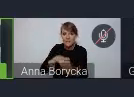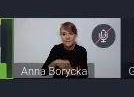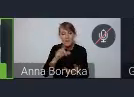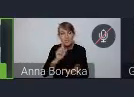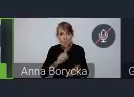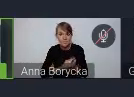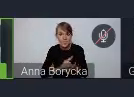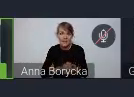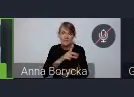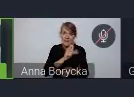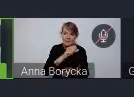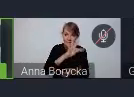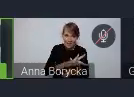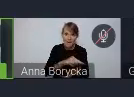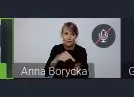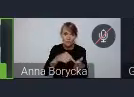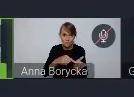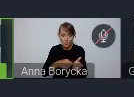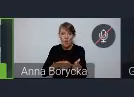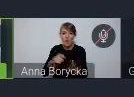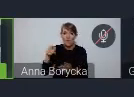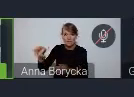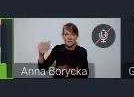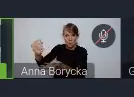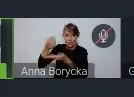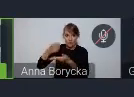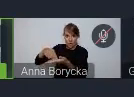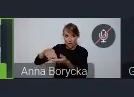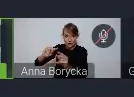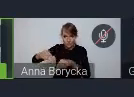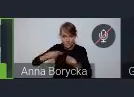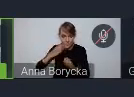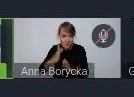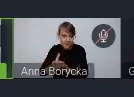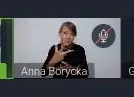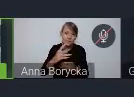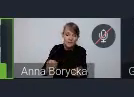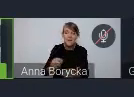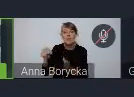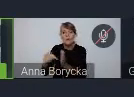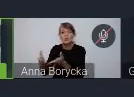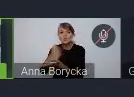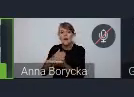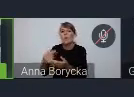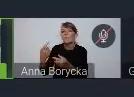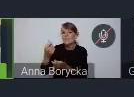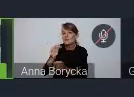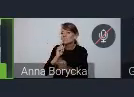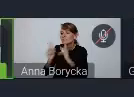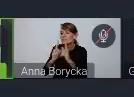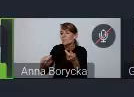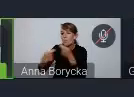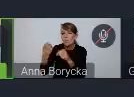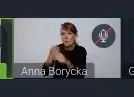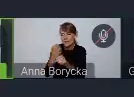będzie kosztem kwalifikowanym, czy nie. Czyli ta współpraca tutaj z pionem finansowym jest bardzo